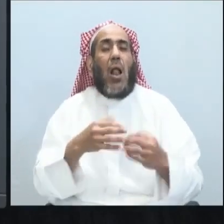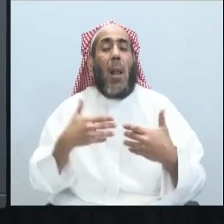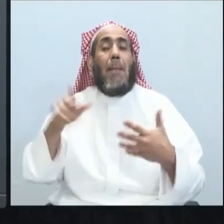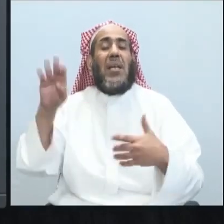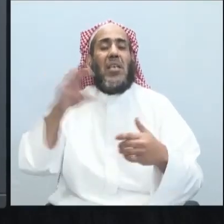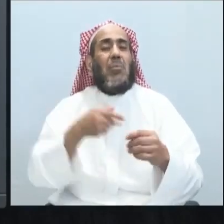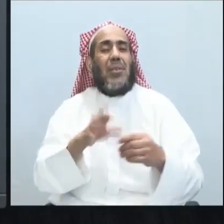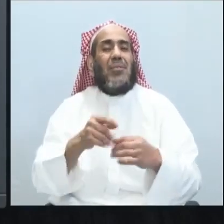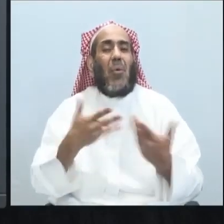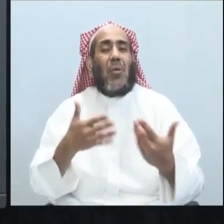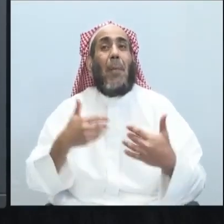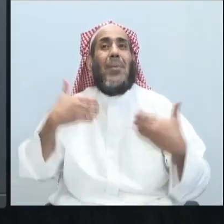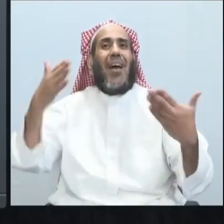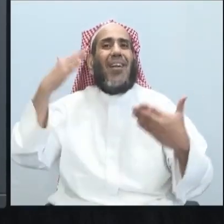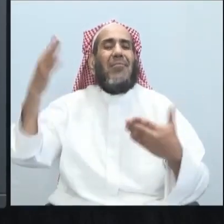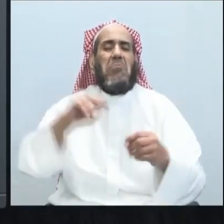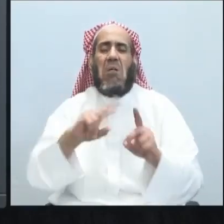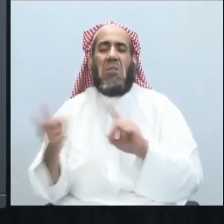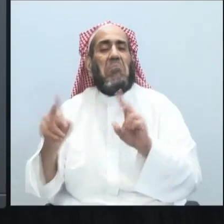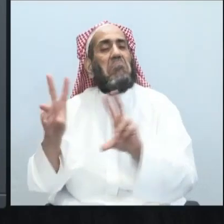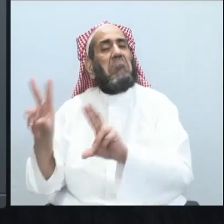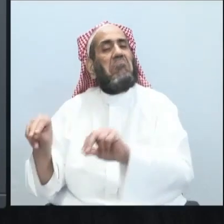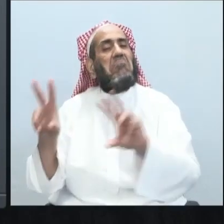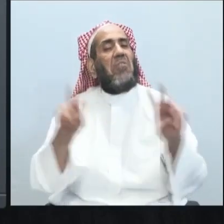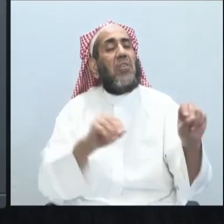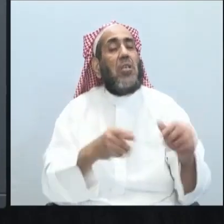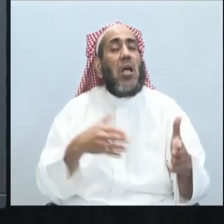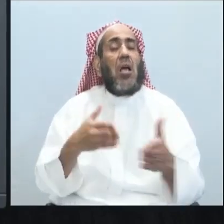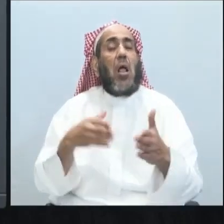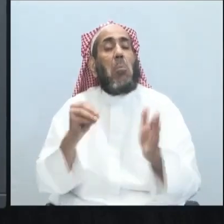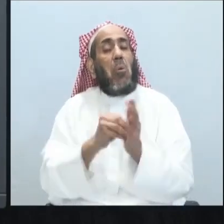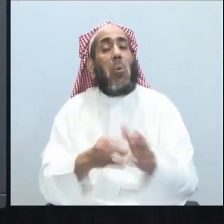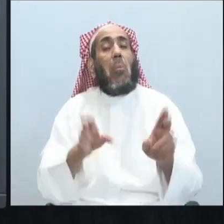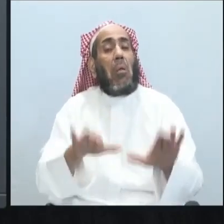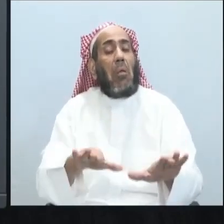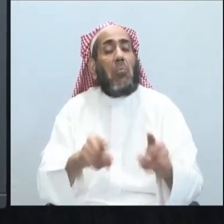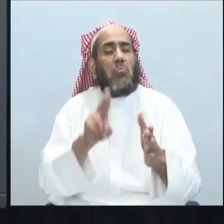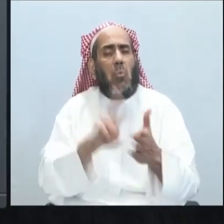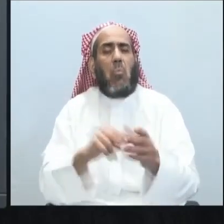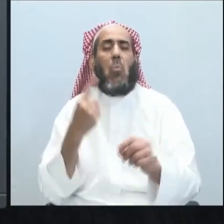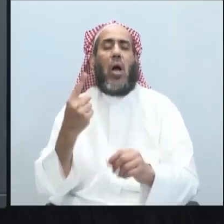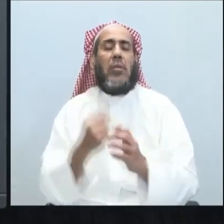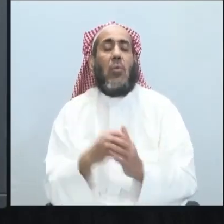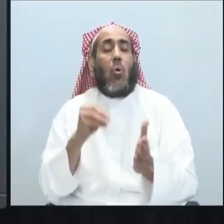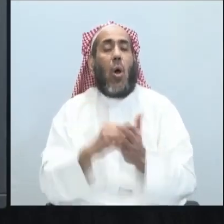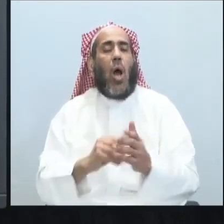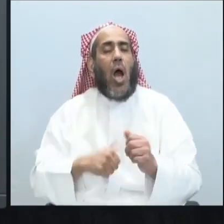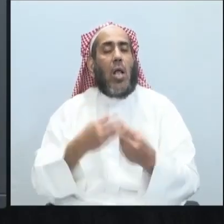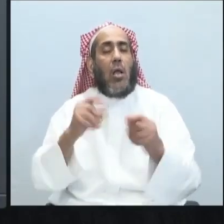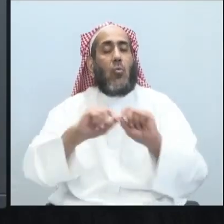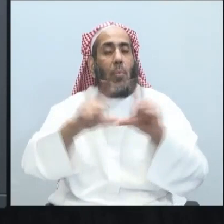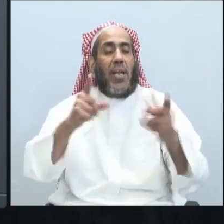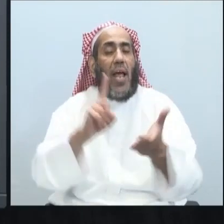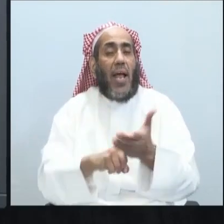الذي يمشي بين الناس ويذكر البشاره فيقول لا فرق بينهما اذا كان الموضوع قد حصل وكان الموضوع واحد وهو اراد ان يبين